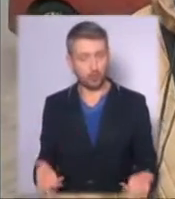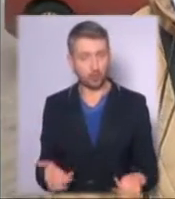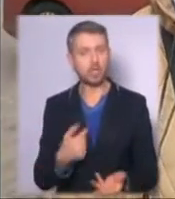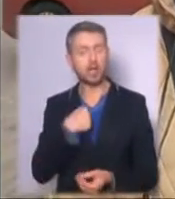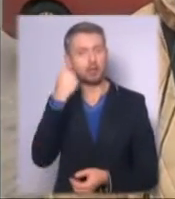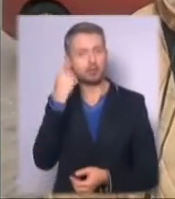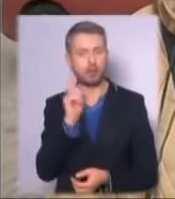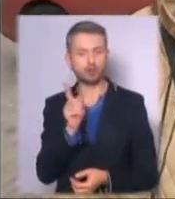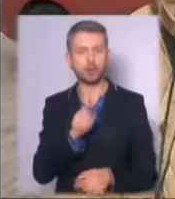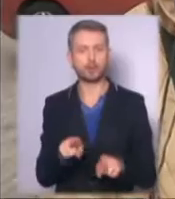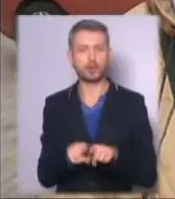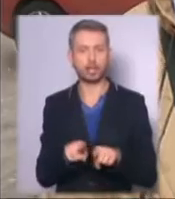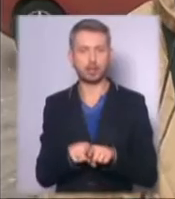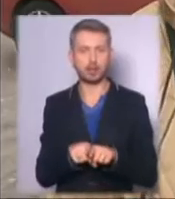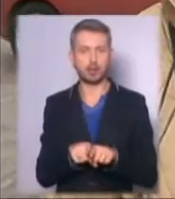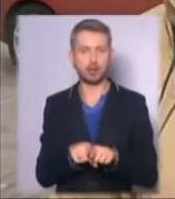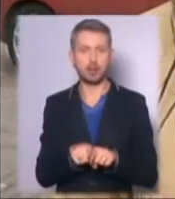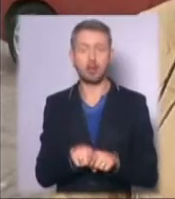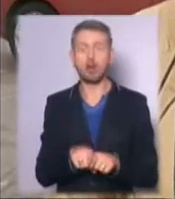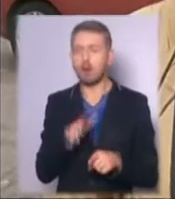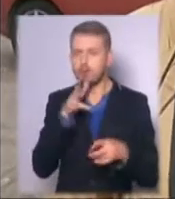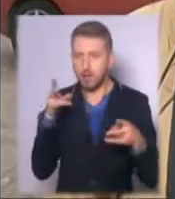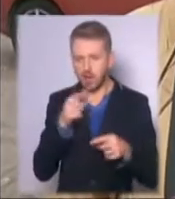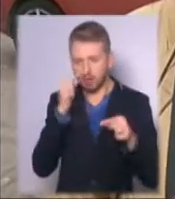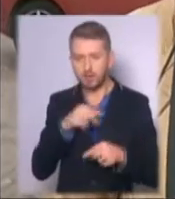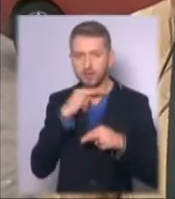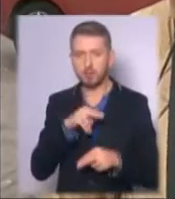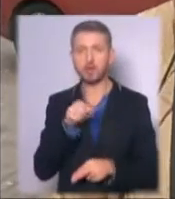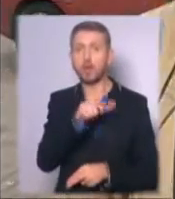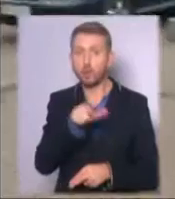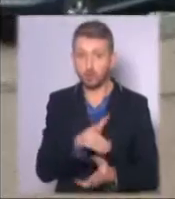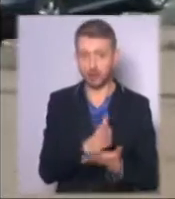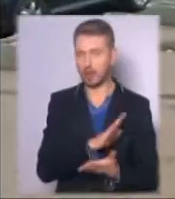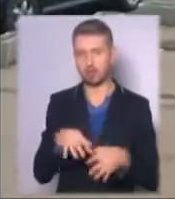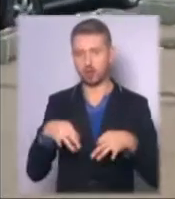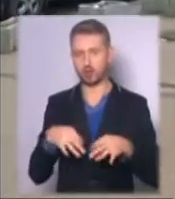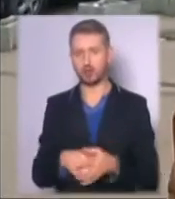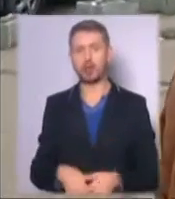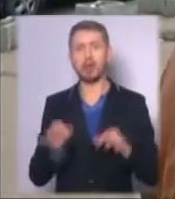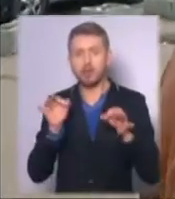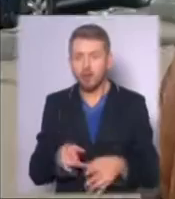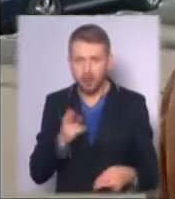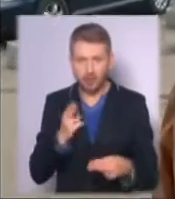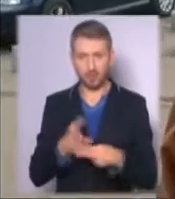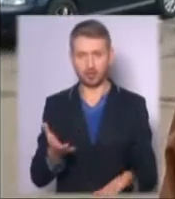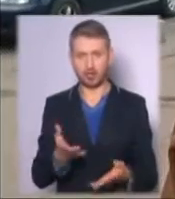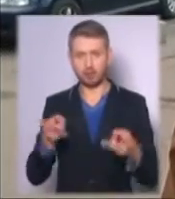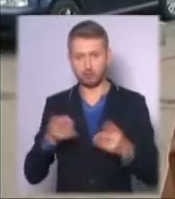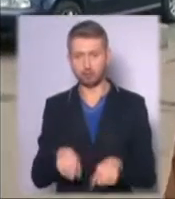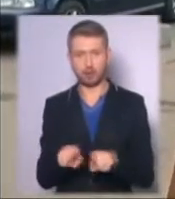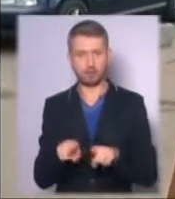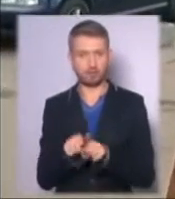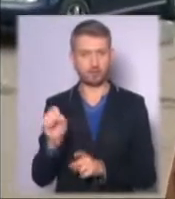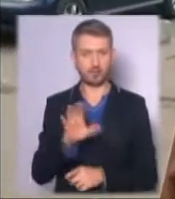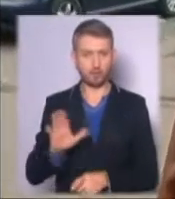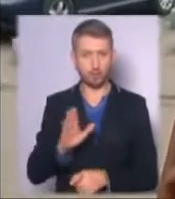думаю, що все-таки пора обратити увагу, що люди тут є, а не машини. Звісно, заважають. Треба, як в Європі.